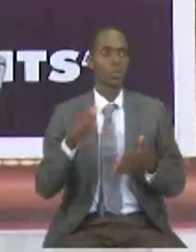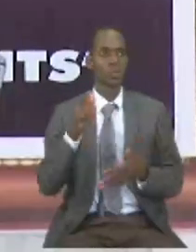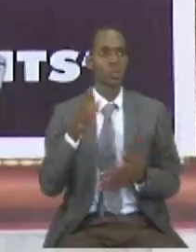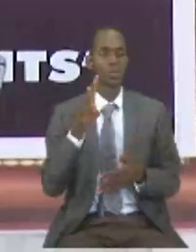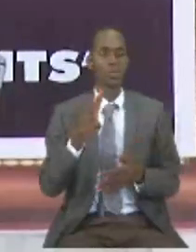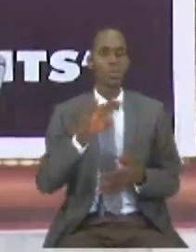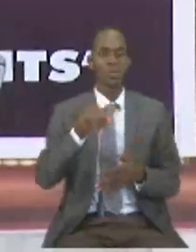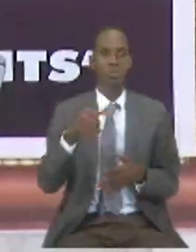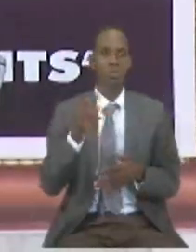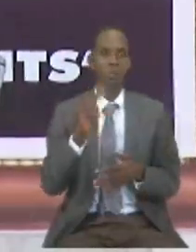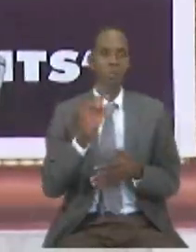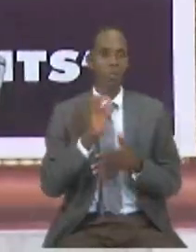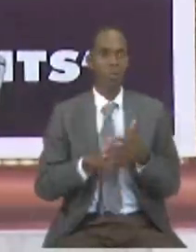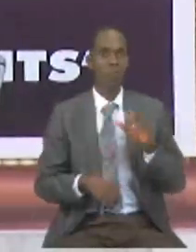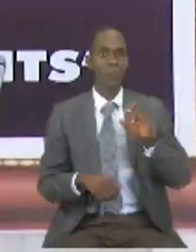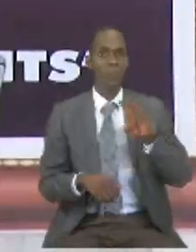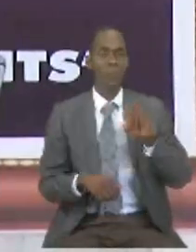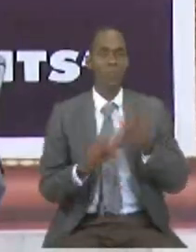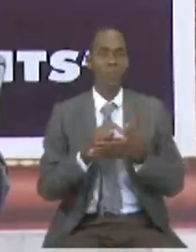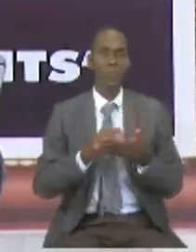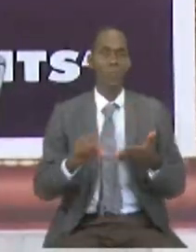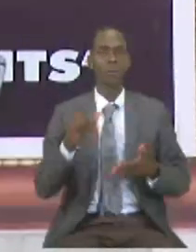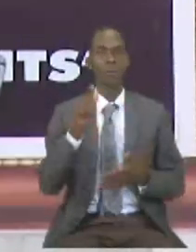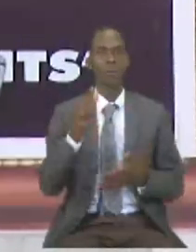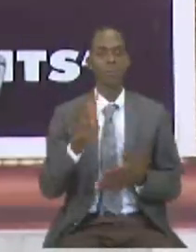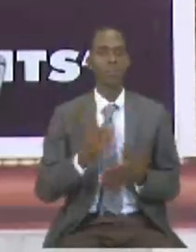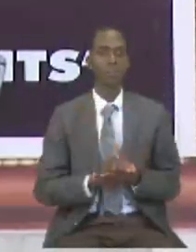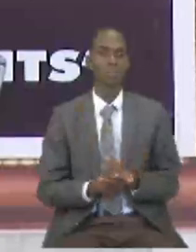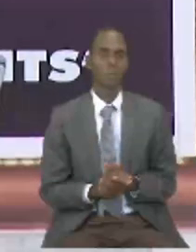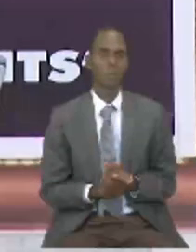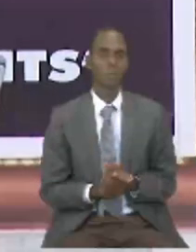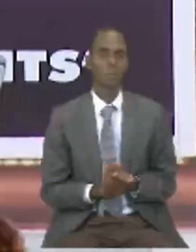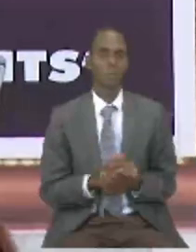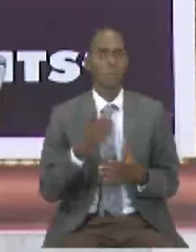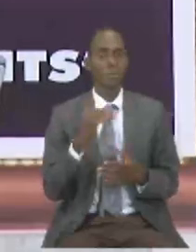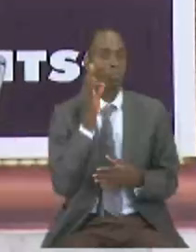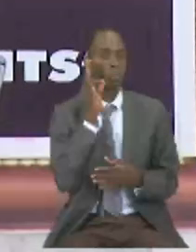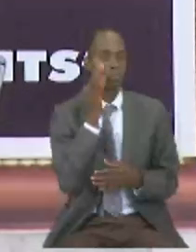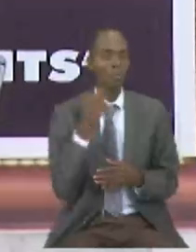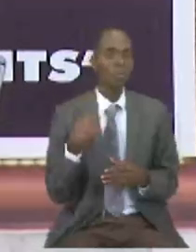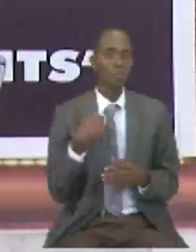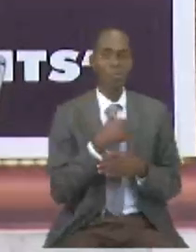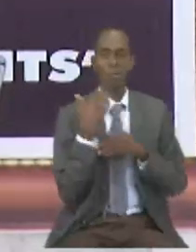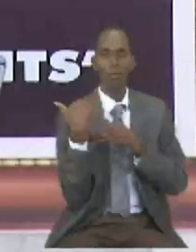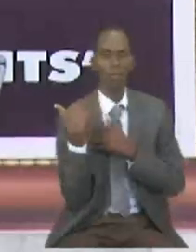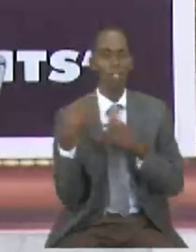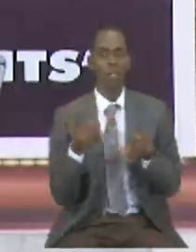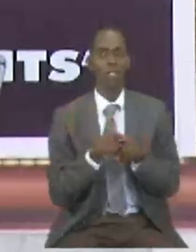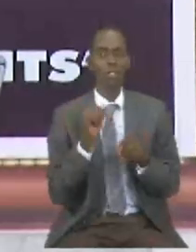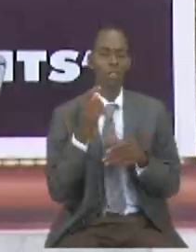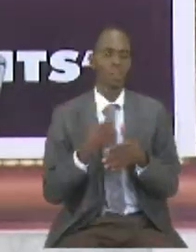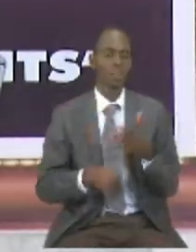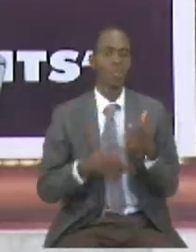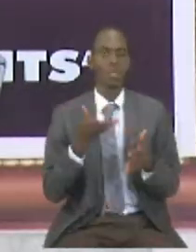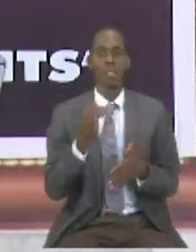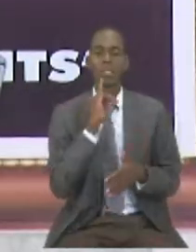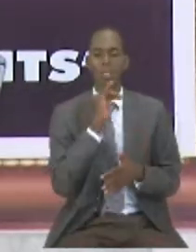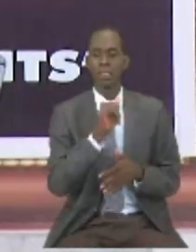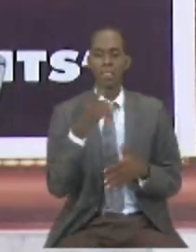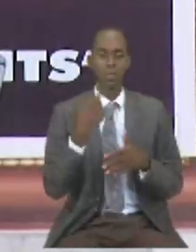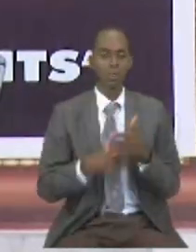12, 24. Jean 12, nous lisons le verset 24. Le fruit que nous portons a un prix à